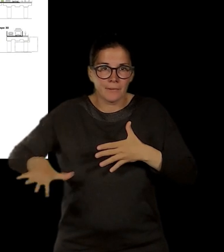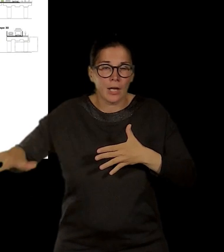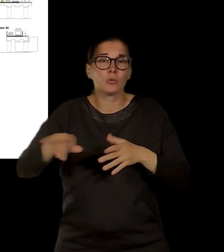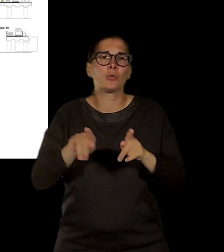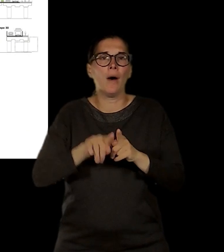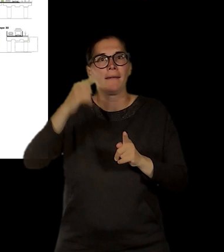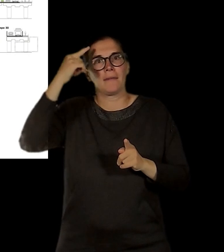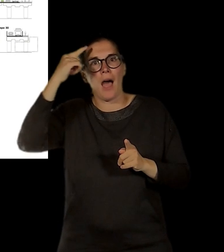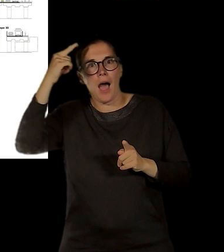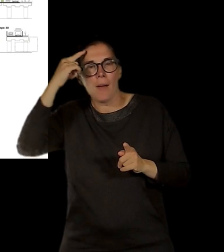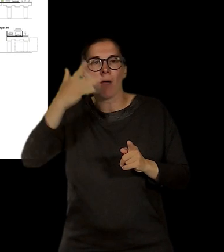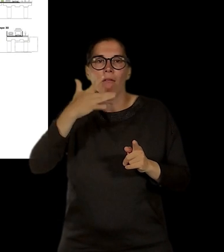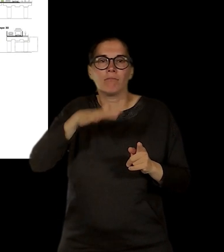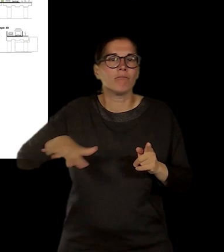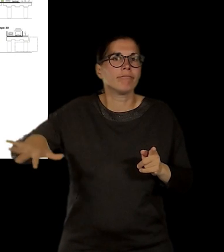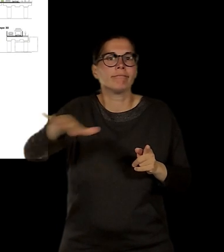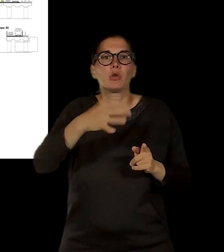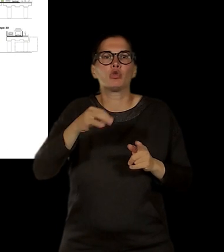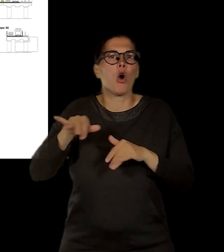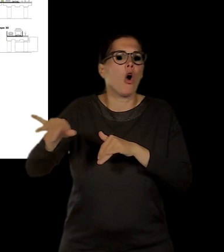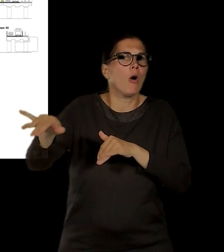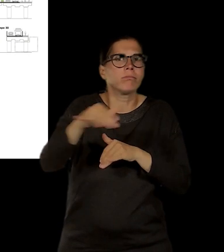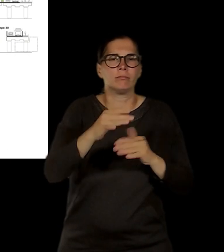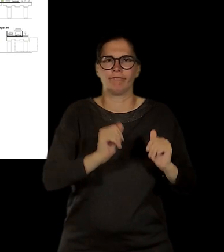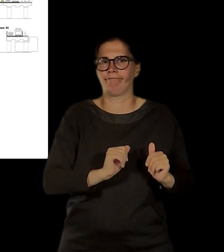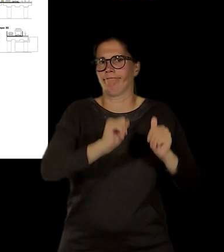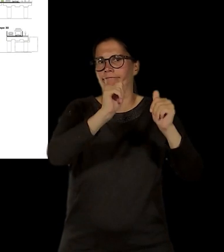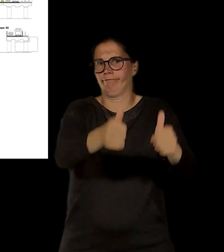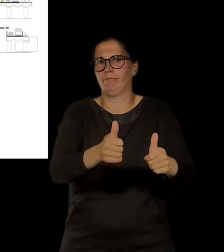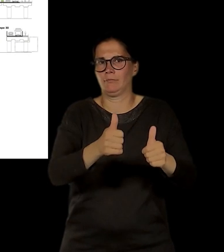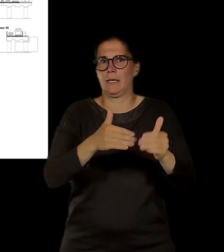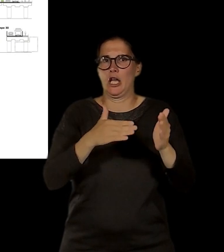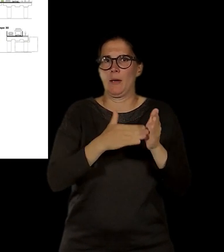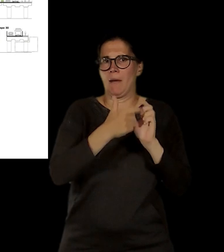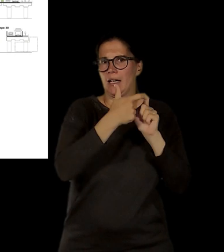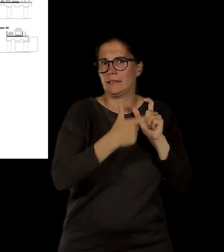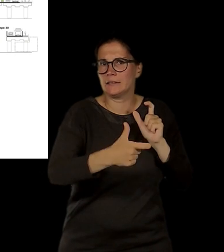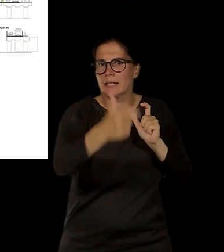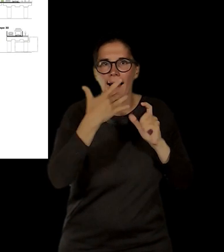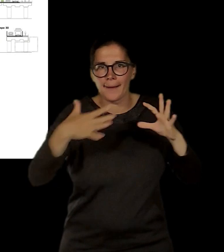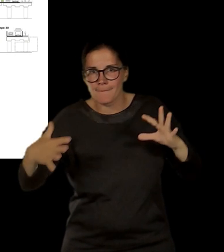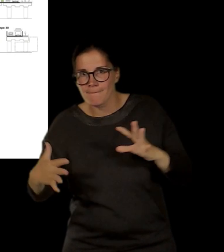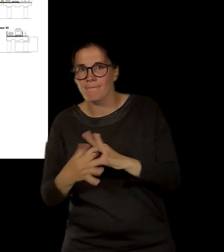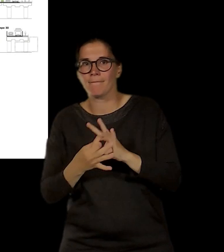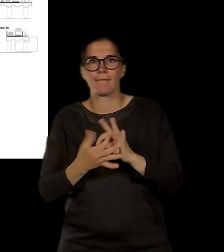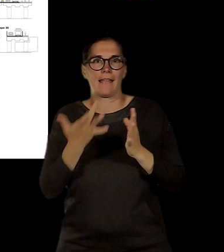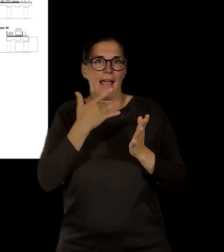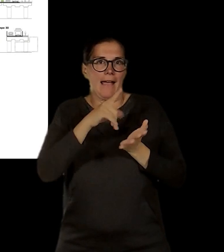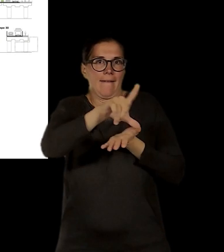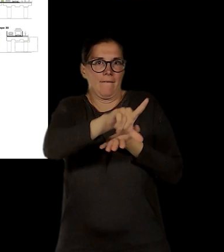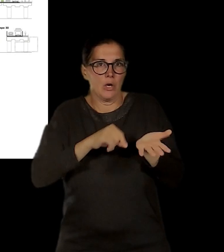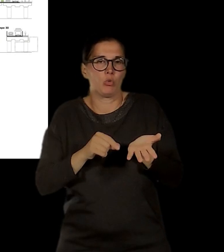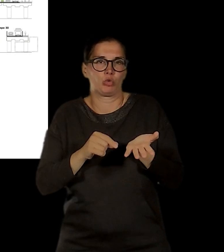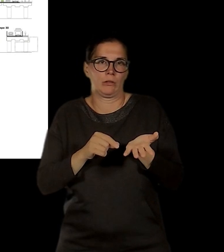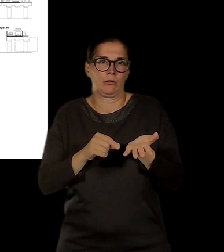mohli využít stávající konstrukci magistrály nebo estakádu magistrály jako potenciál